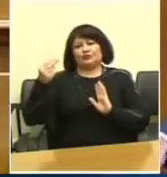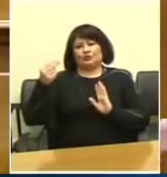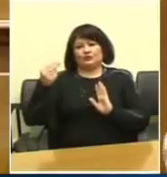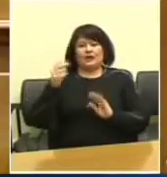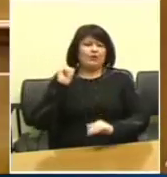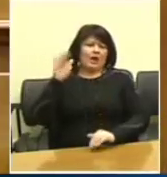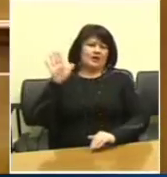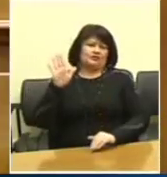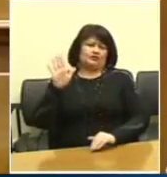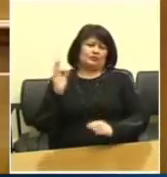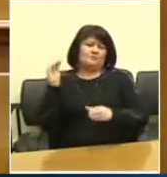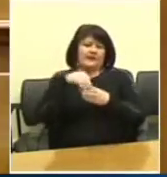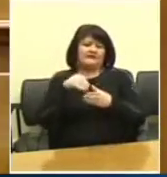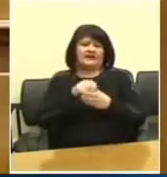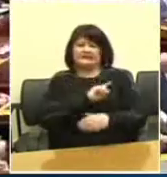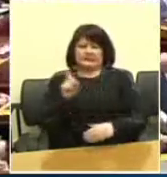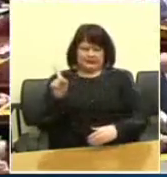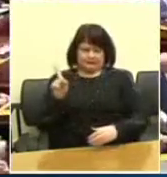εξωγενείς παρεμβάσεις.